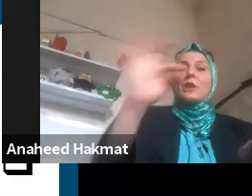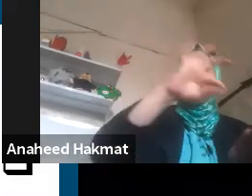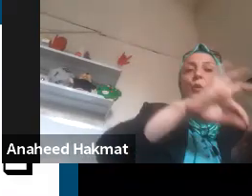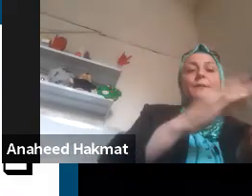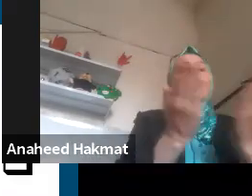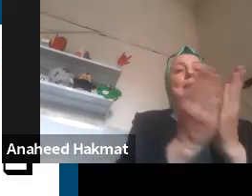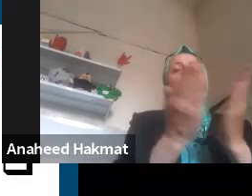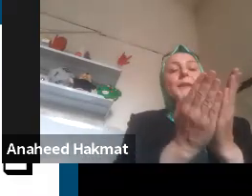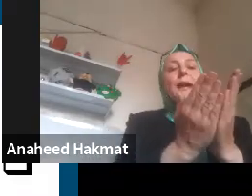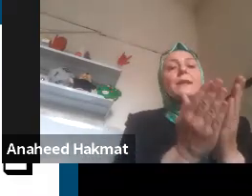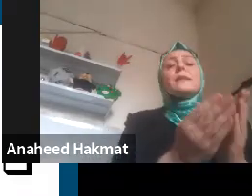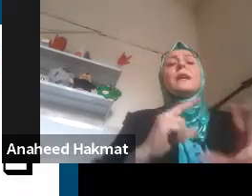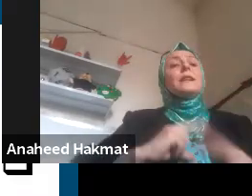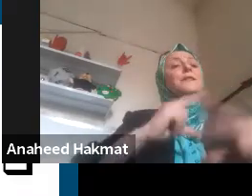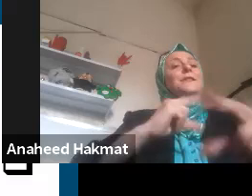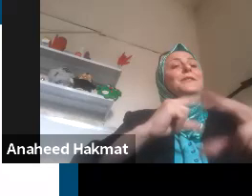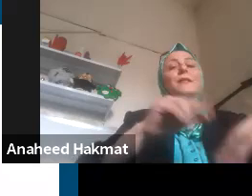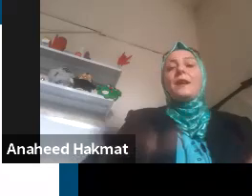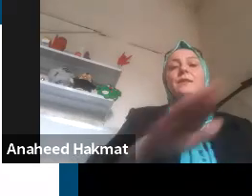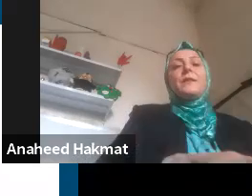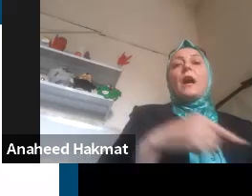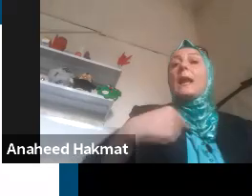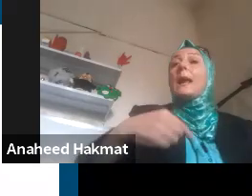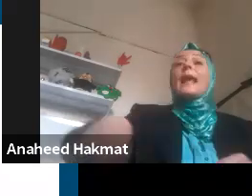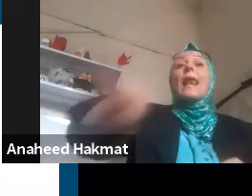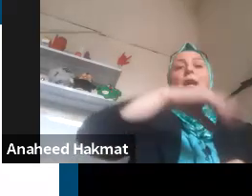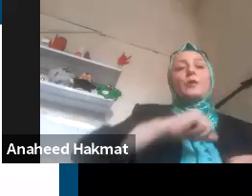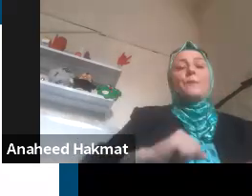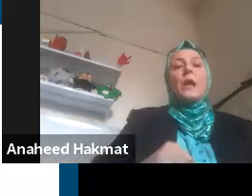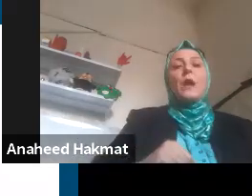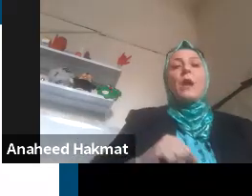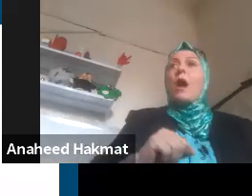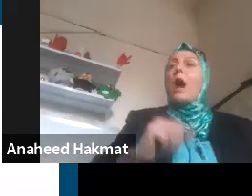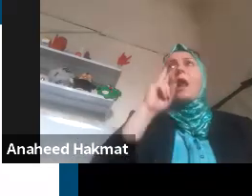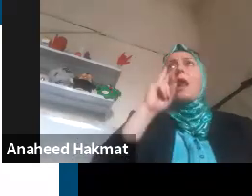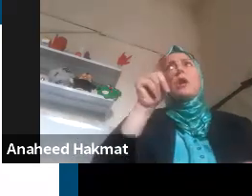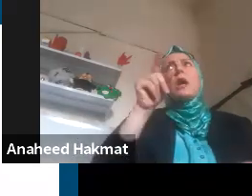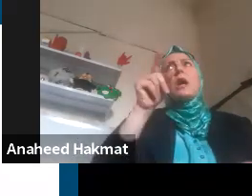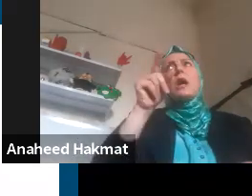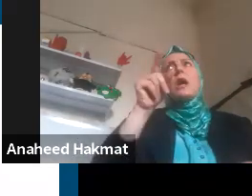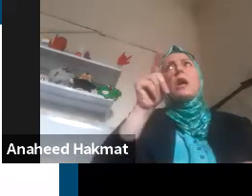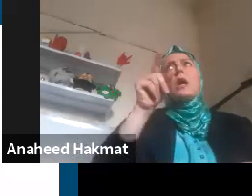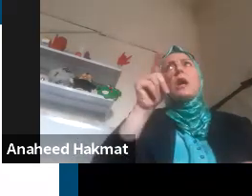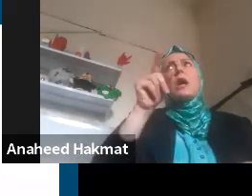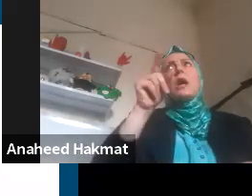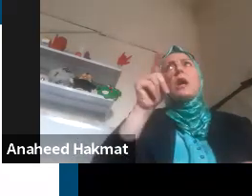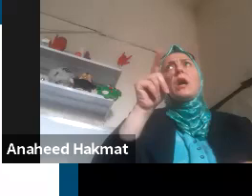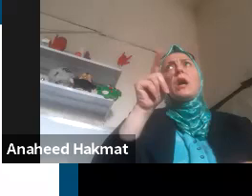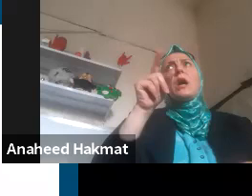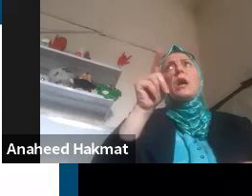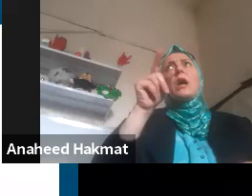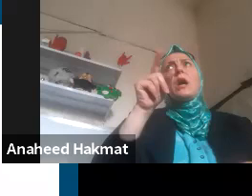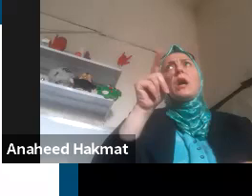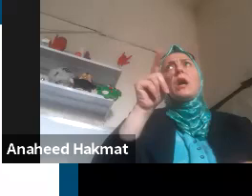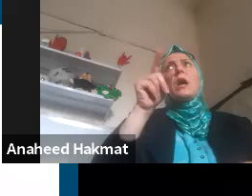مثل كل الأولاد. ملاحظات الختامية إذا تسمح لأستاذ رفعات، عنا أكيد الفشل في